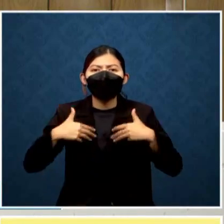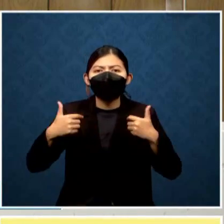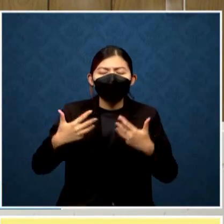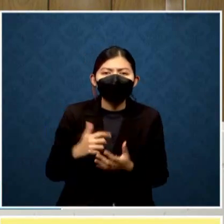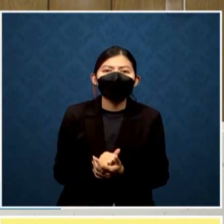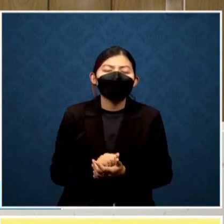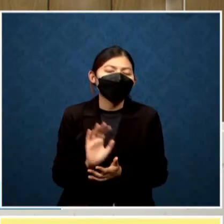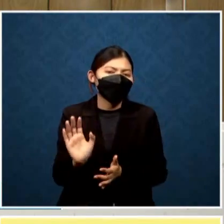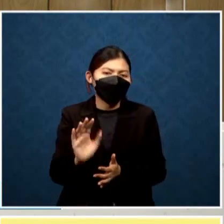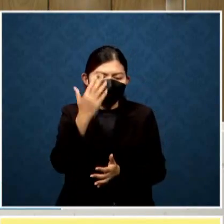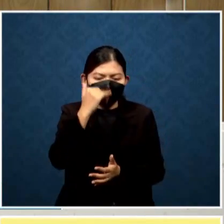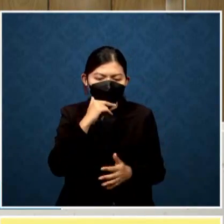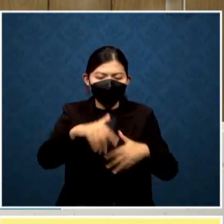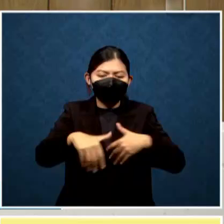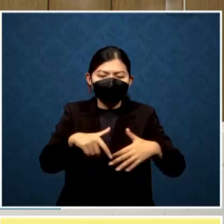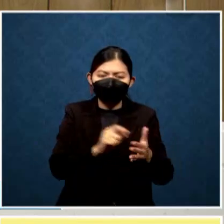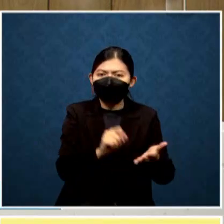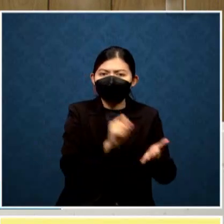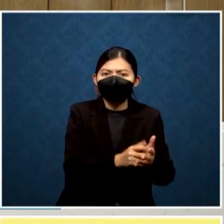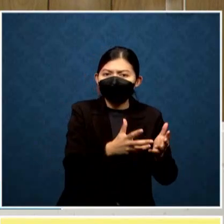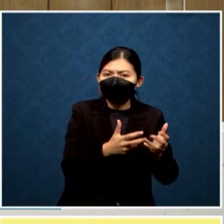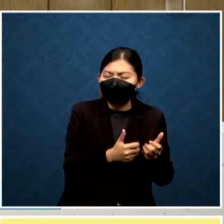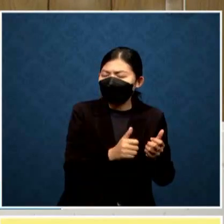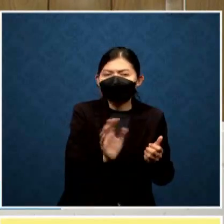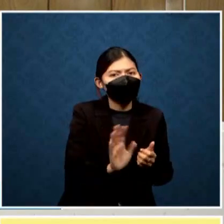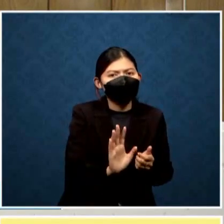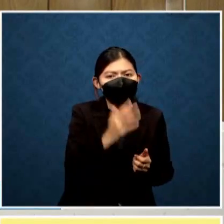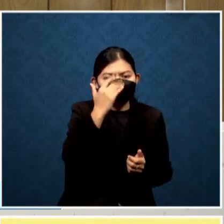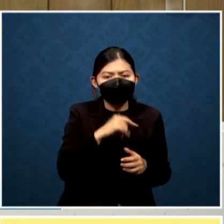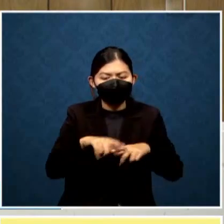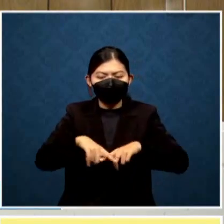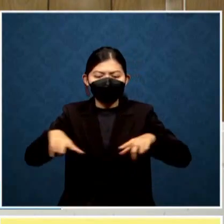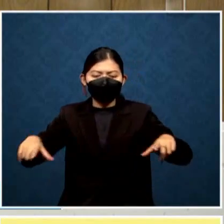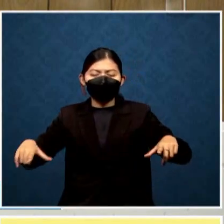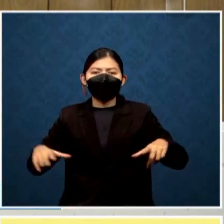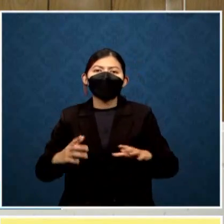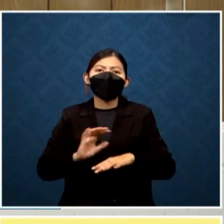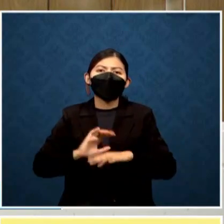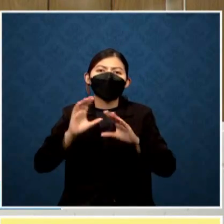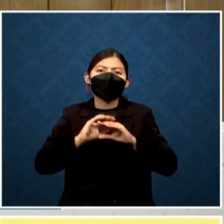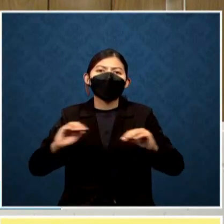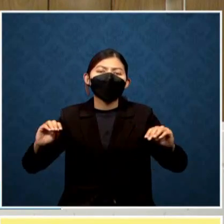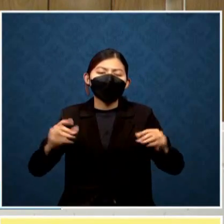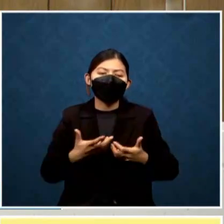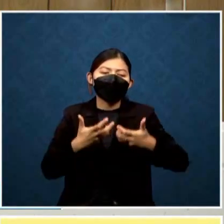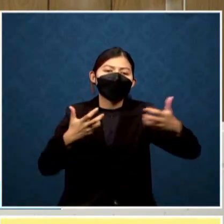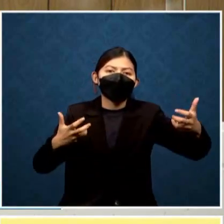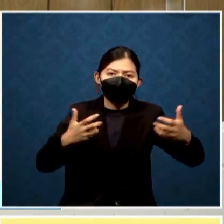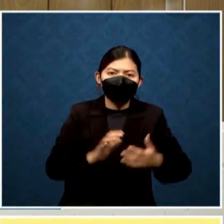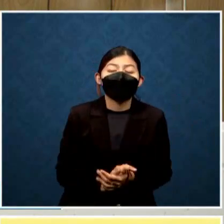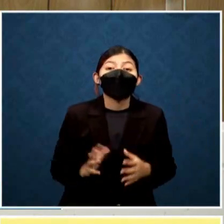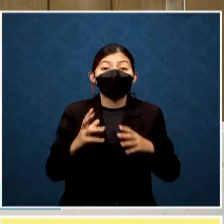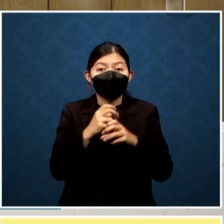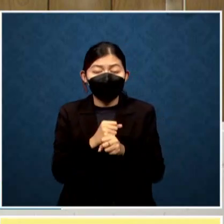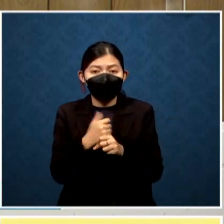เลี่ยงเพราะว่าเขตมันจดไม่ได้มันอยู่ในโซนนิ่งทำไม่ได้ก็มีการดำเนินการเช่นนั้นนะครับเพราะฉะนั้นสรุปว่าถ